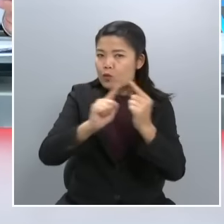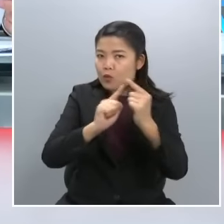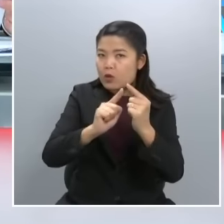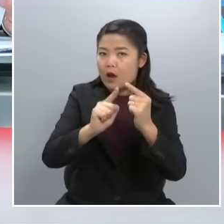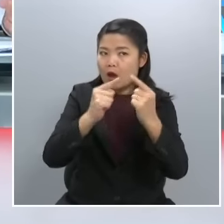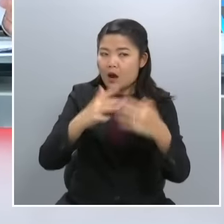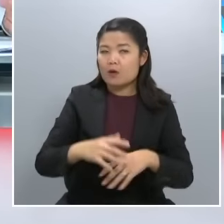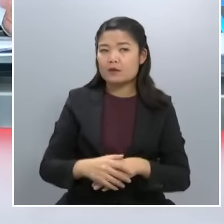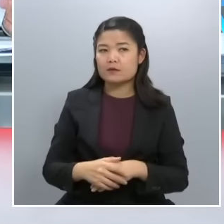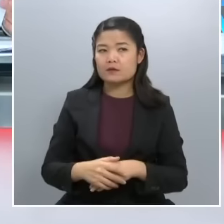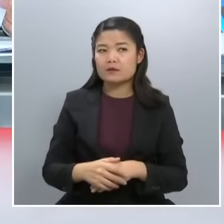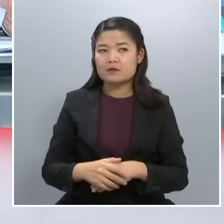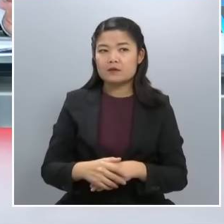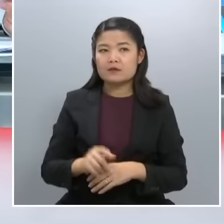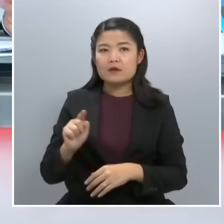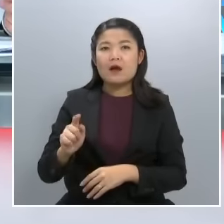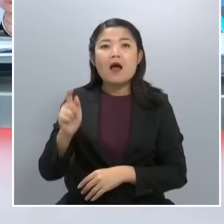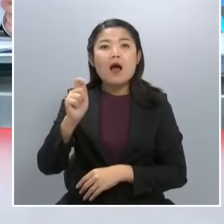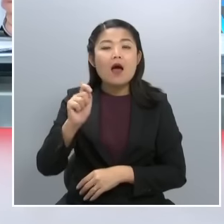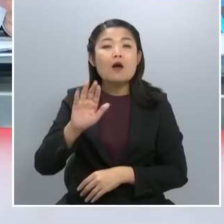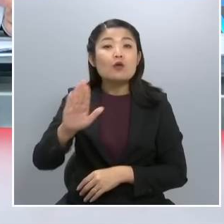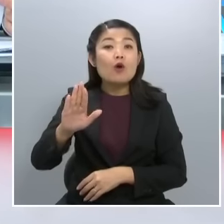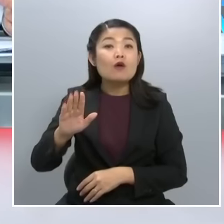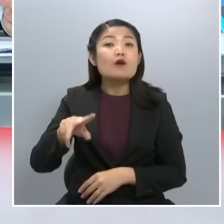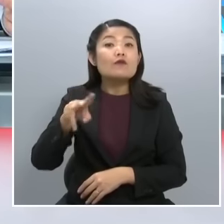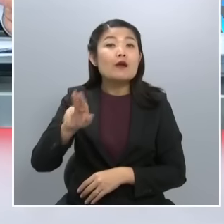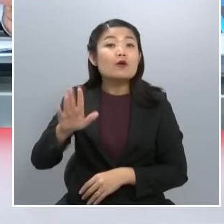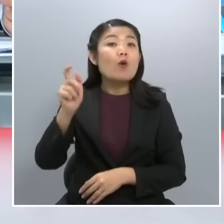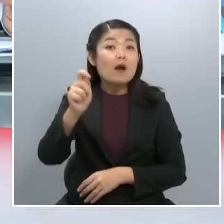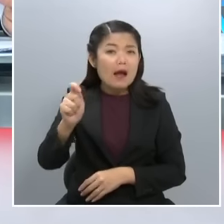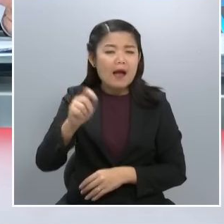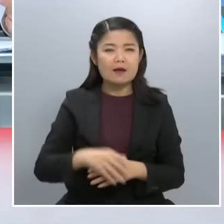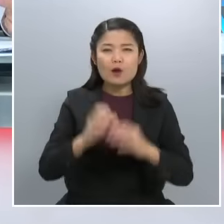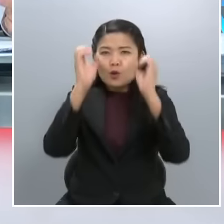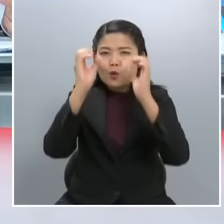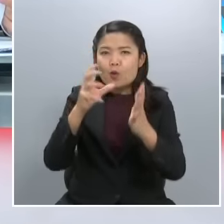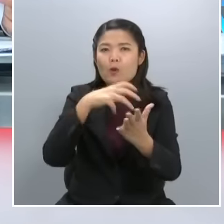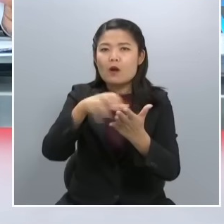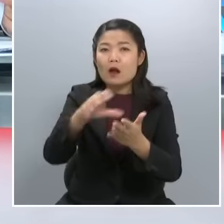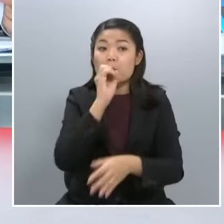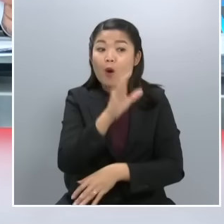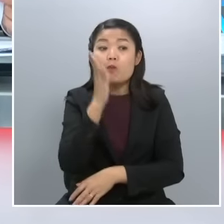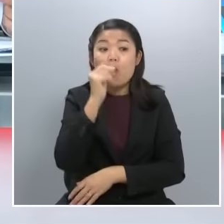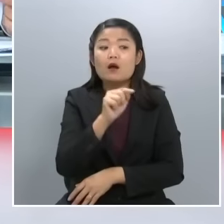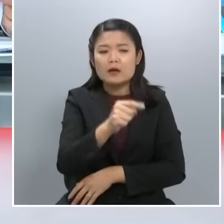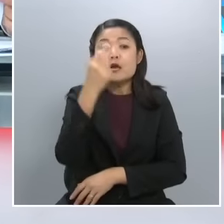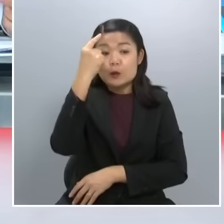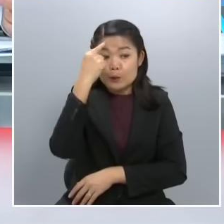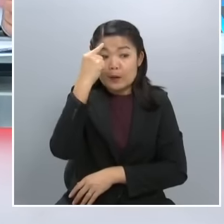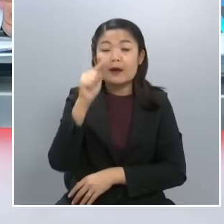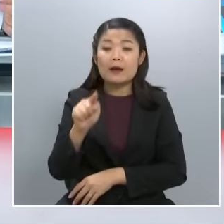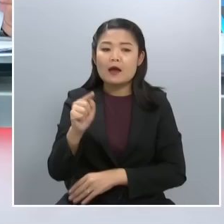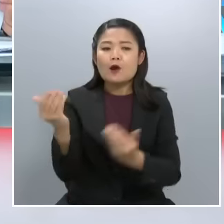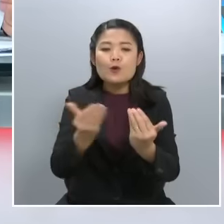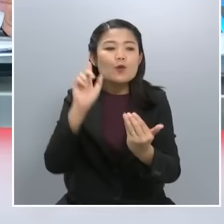อาสะใภ้คนนึงนะฮะปรากฏไปถึงเนี่ยครูก็บอกพ่อบอกว่าเนี่ยรู้มั้ยว่าจริงๆแล้วลูก